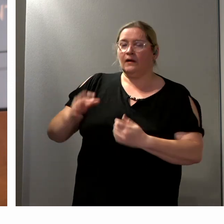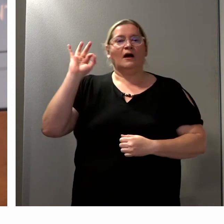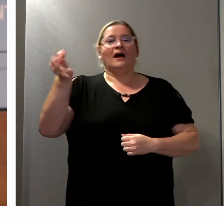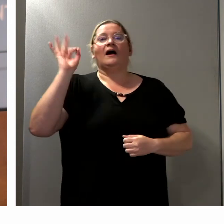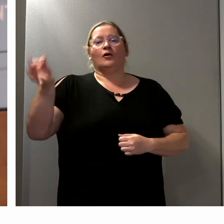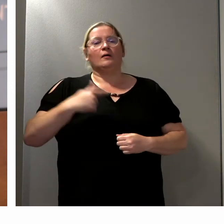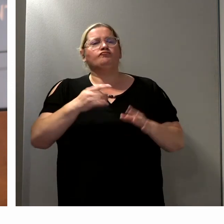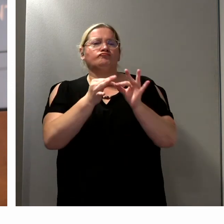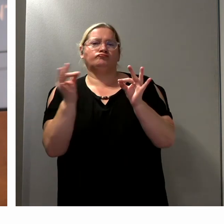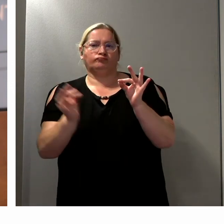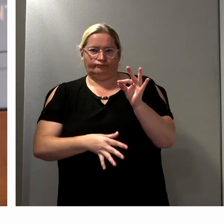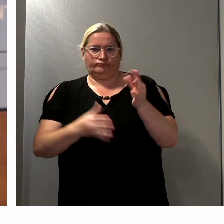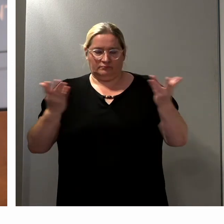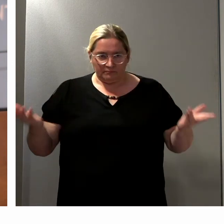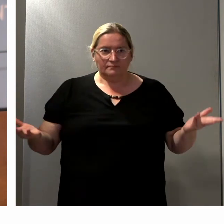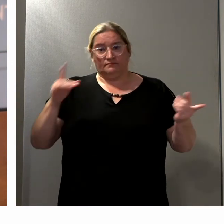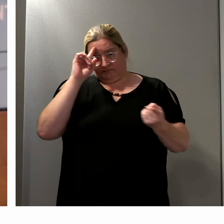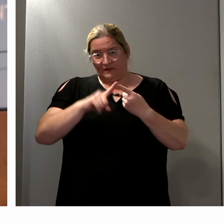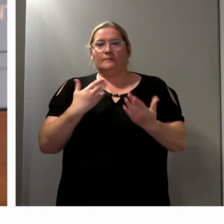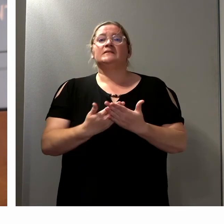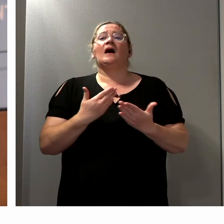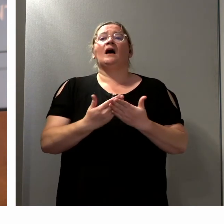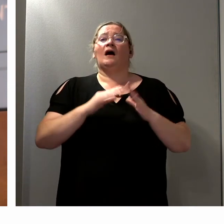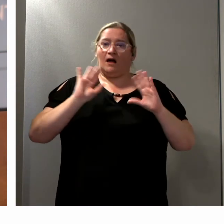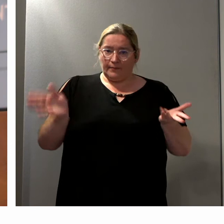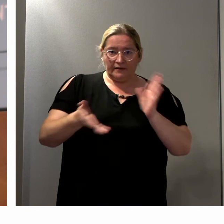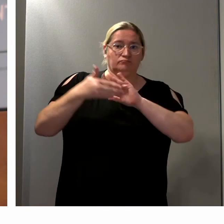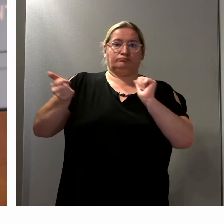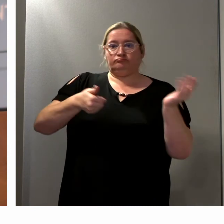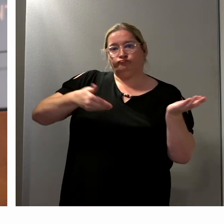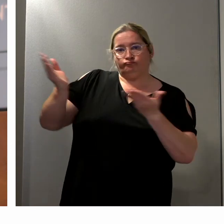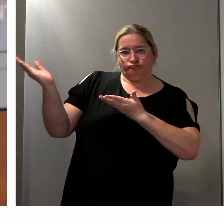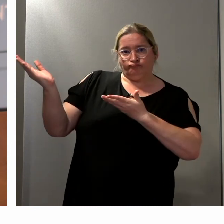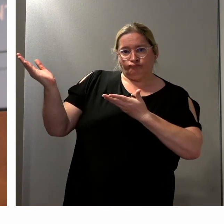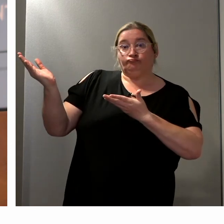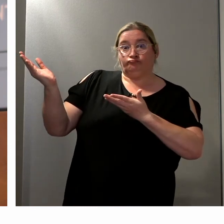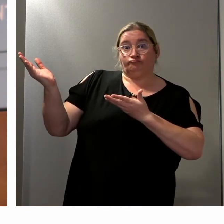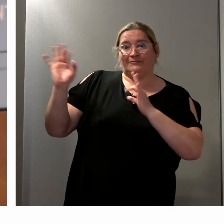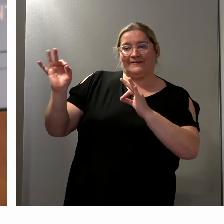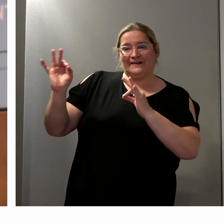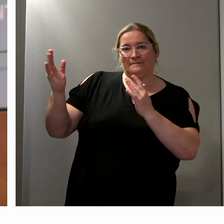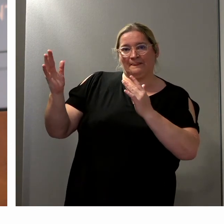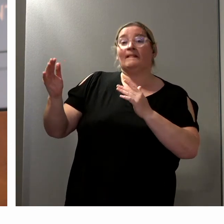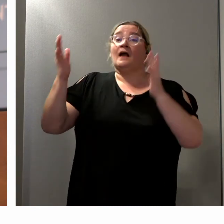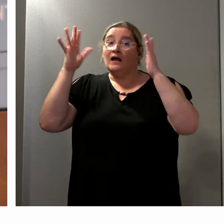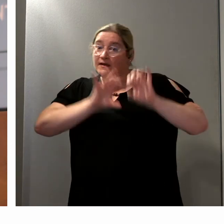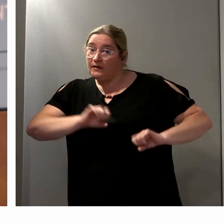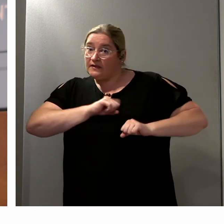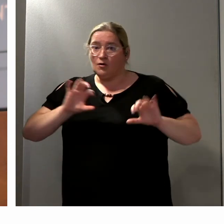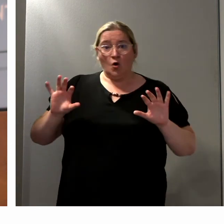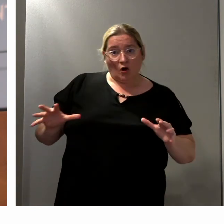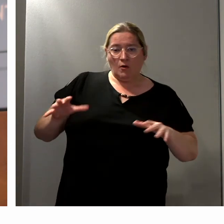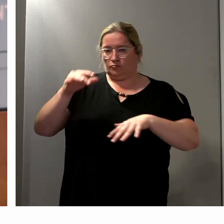Oui, pour terminer donc, sur ce sujet, avant de passer la parole donc, justement sur la partie